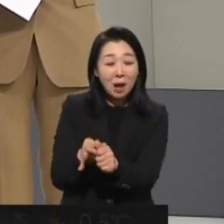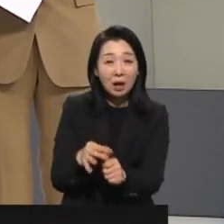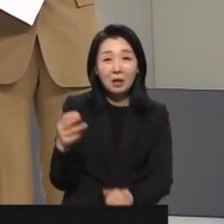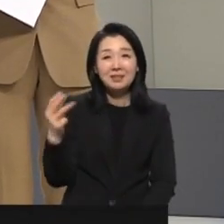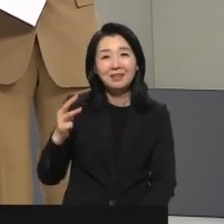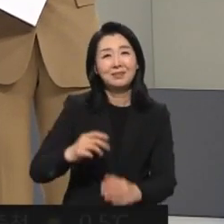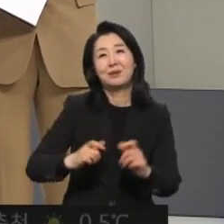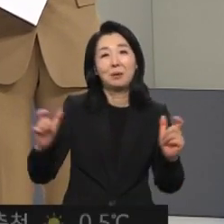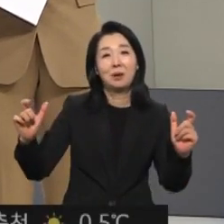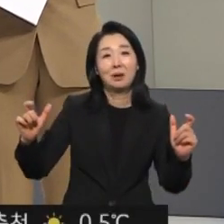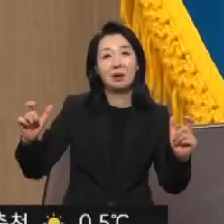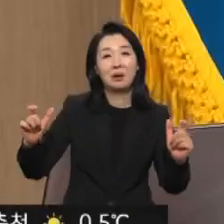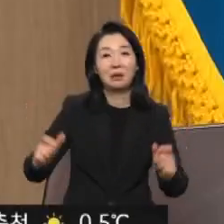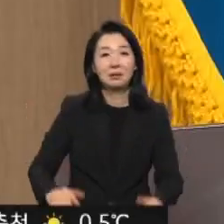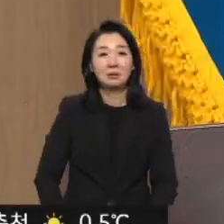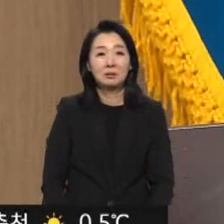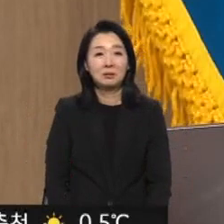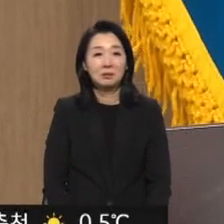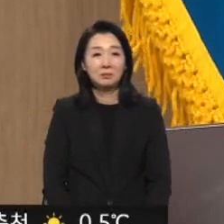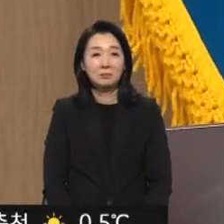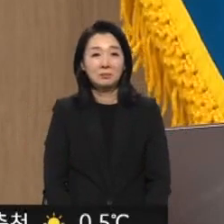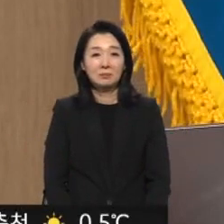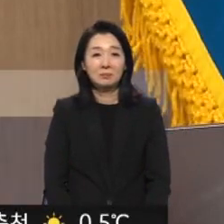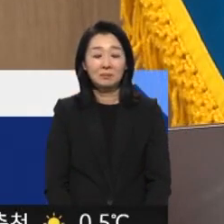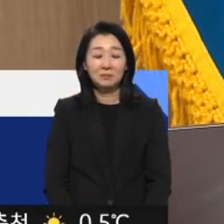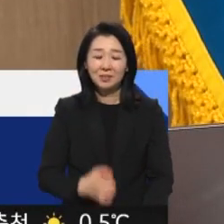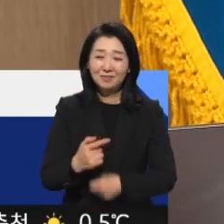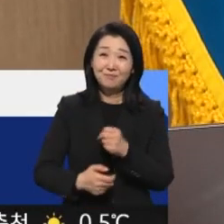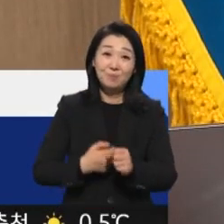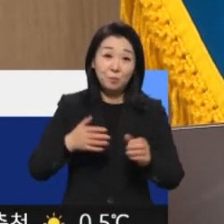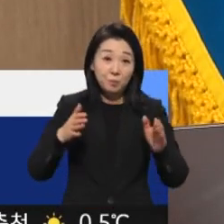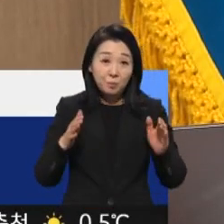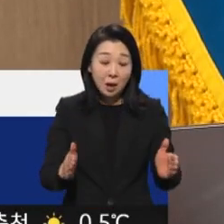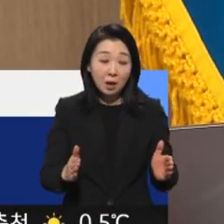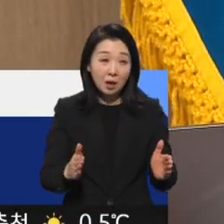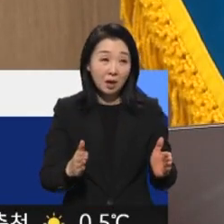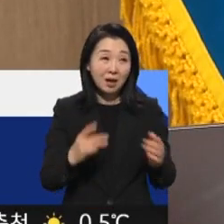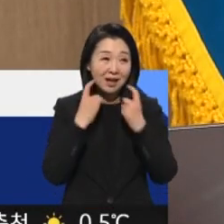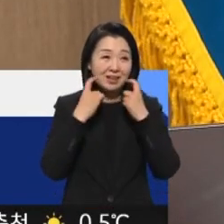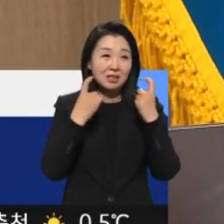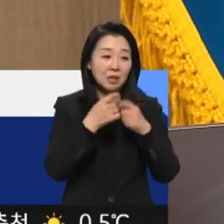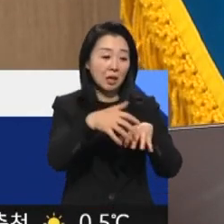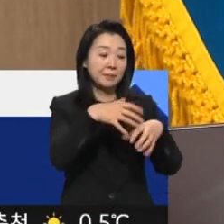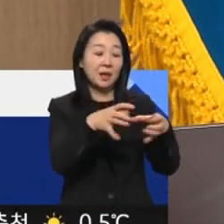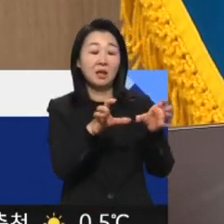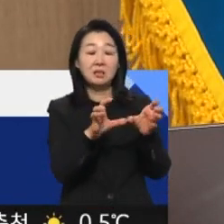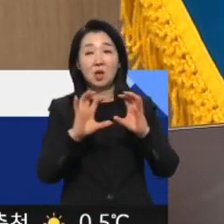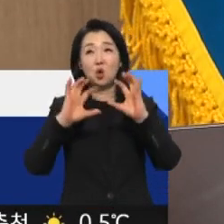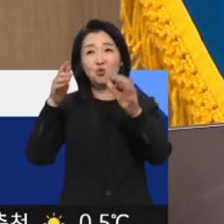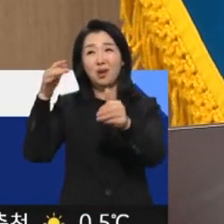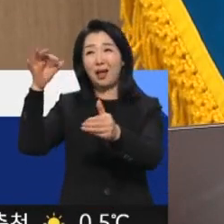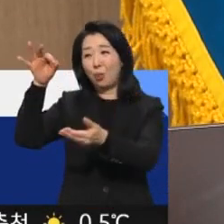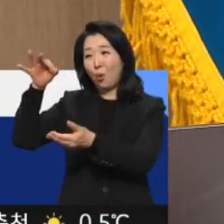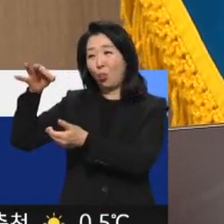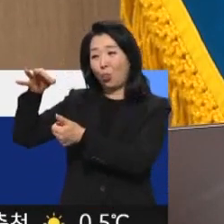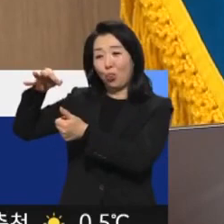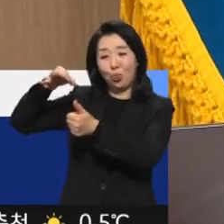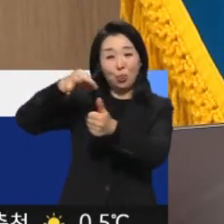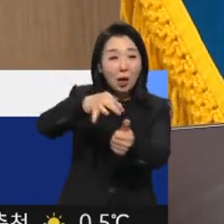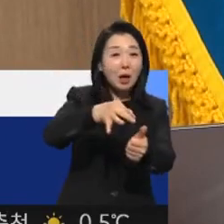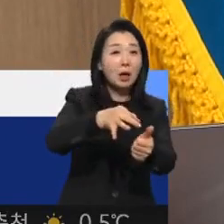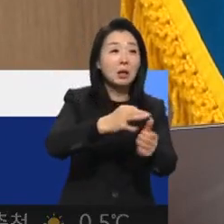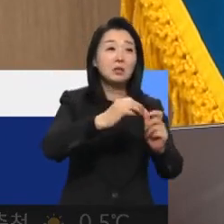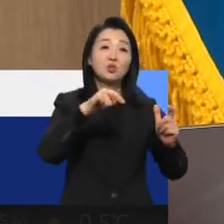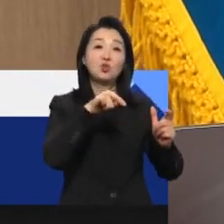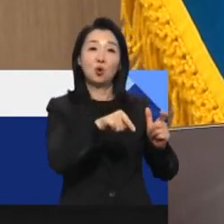넘게 늘었습니다. 지난 몇 년간 민간단체에 대한 국가보조금이 급격하게